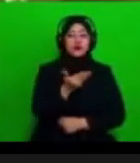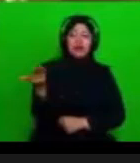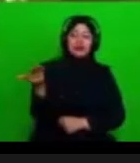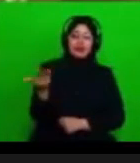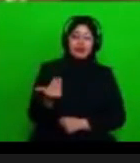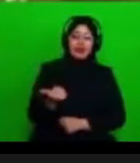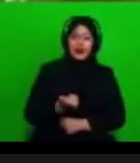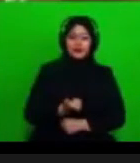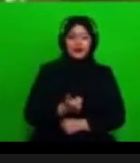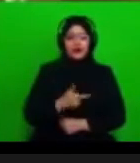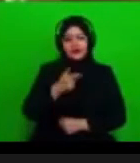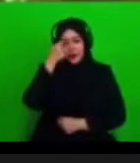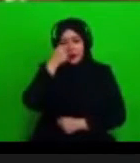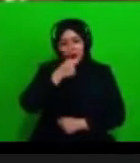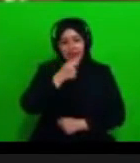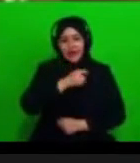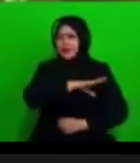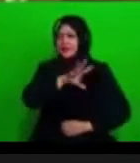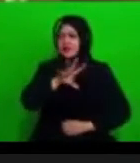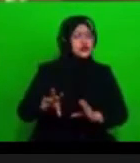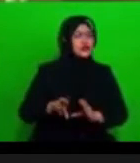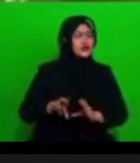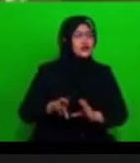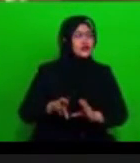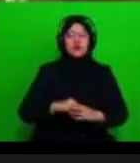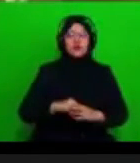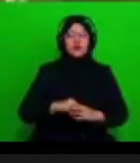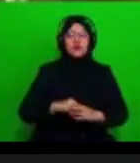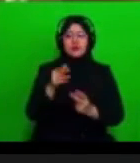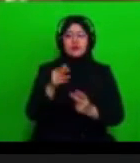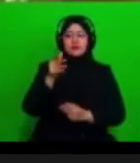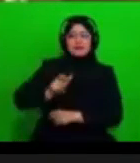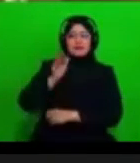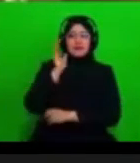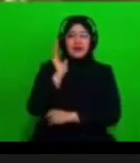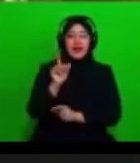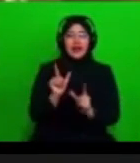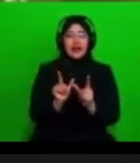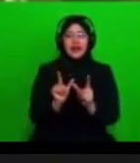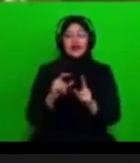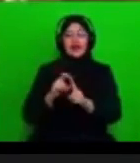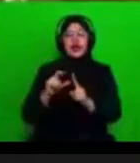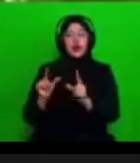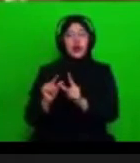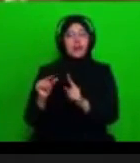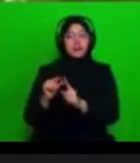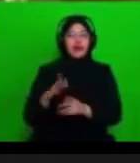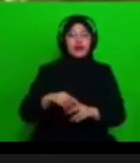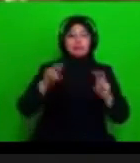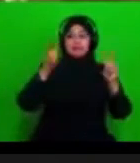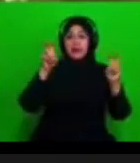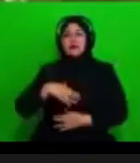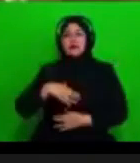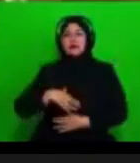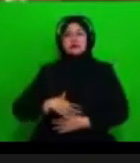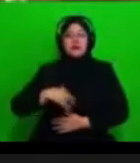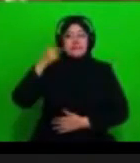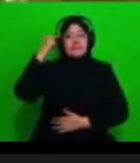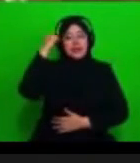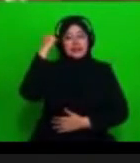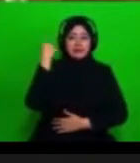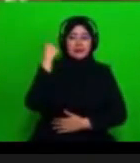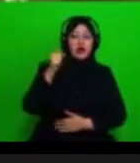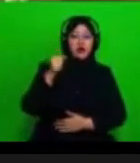kita muliakan, dan terutama semua para hadirin peserta webinar DWP dengan tema Merdeka Belajar dalam